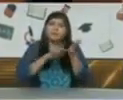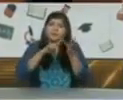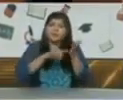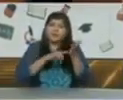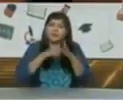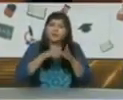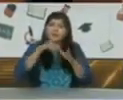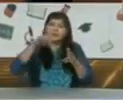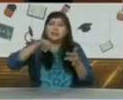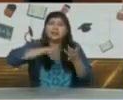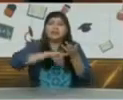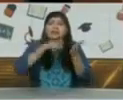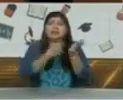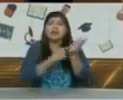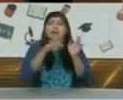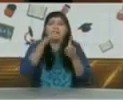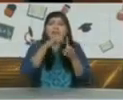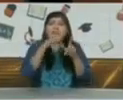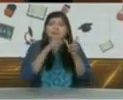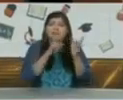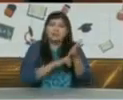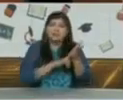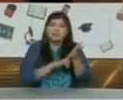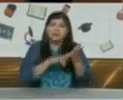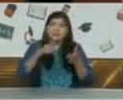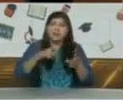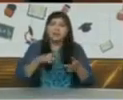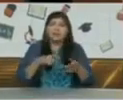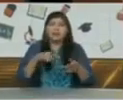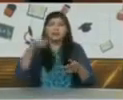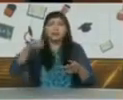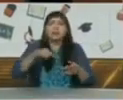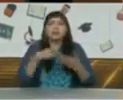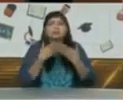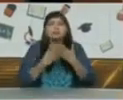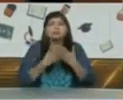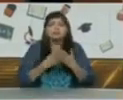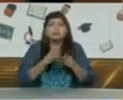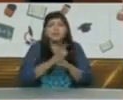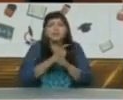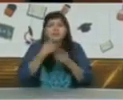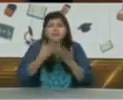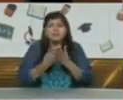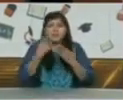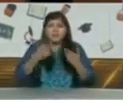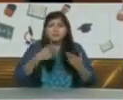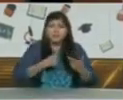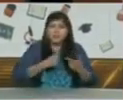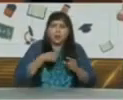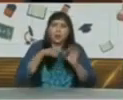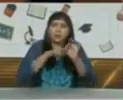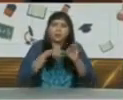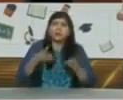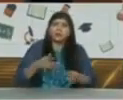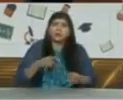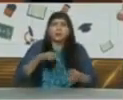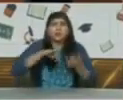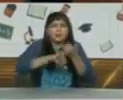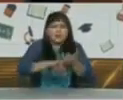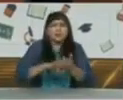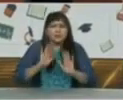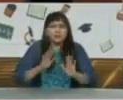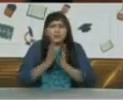मैं SRDAV पब्लिक स्कूल में 25 वर्ष से कार्यरत हूँ। मेरा प्रश्न है, कुछ सब्जेक्ट्स ऐसे